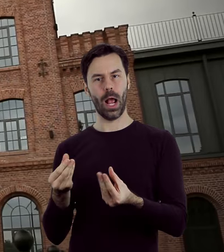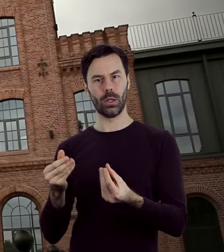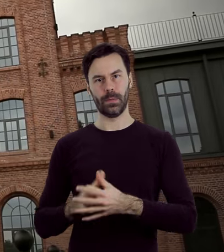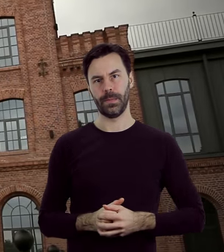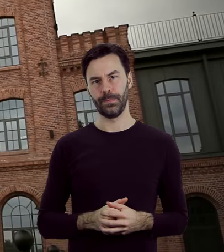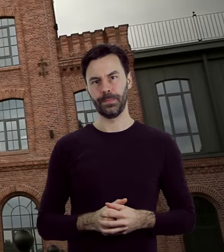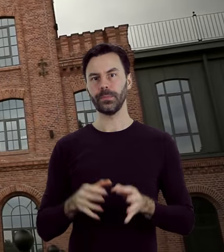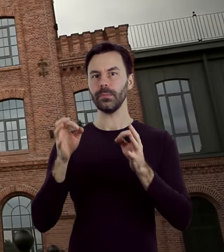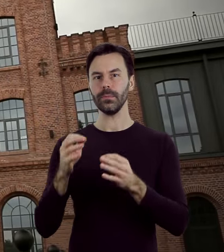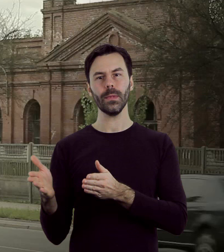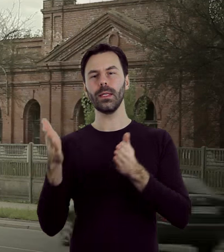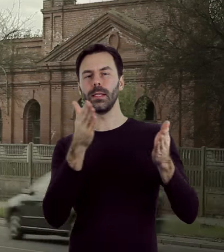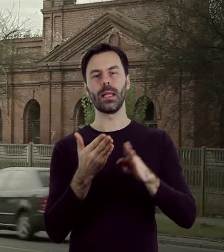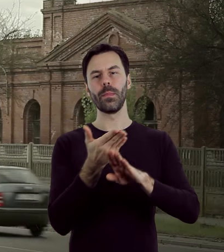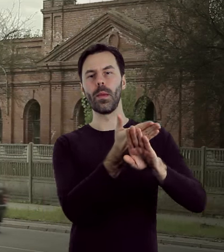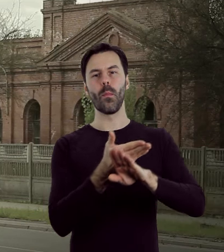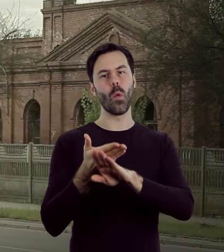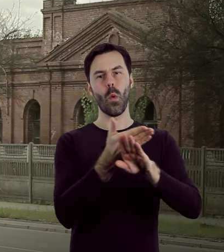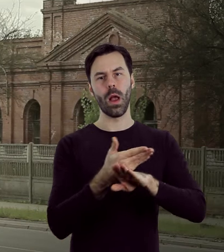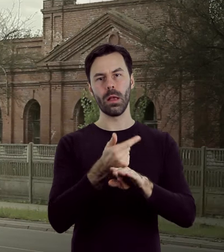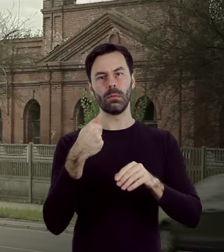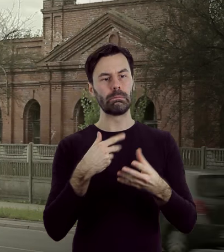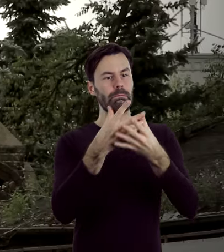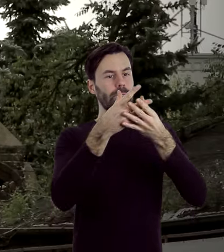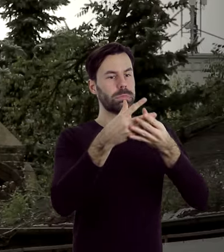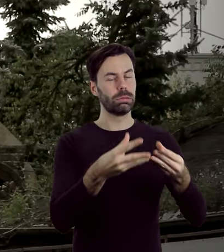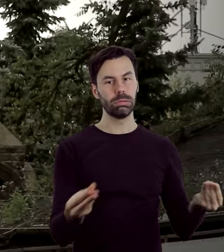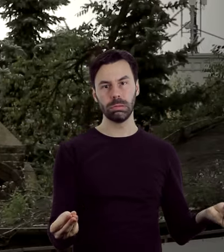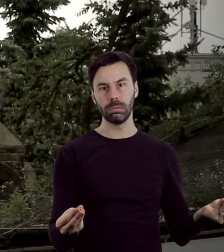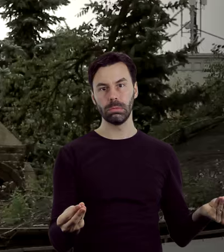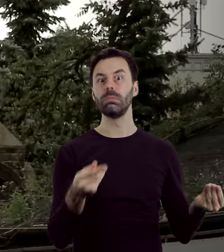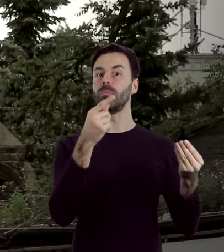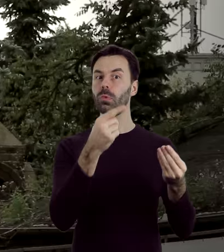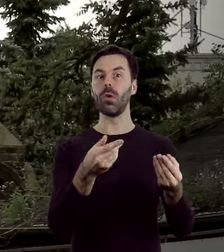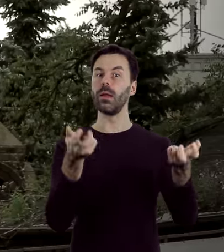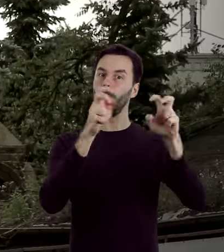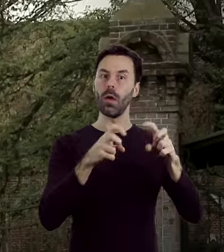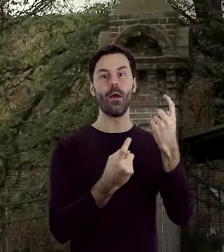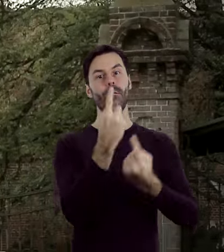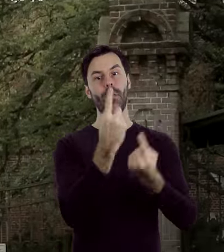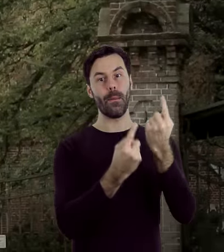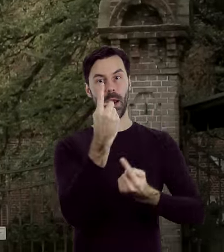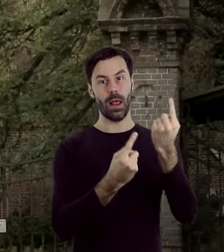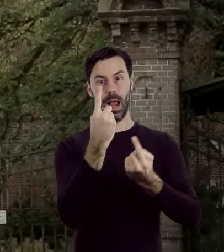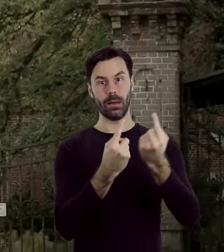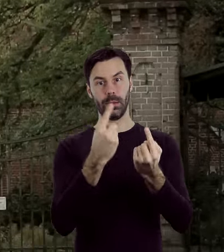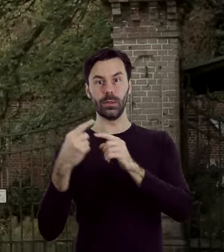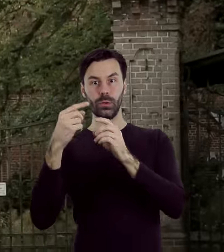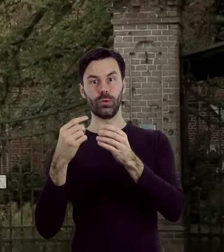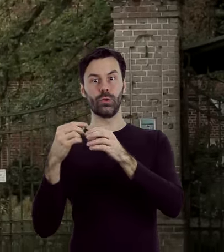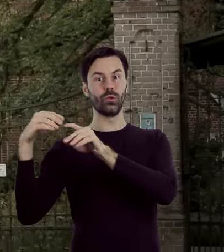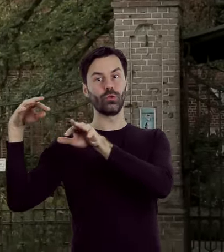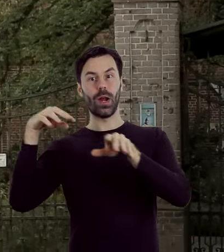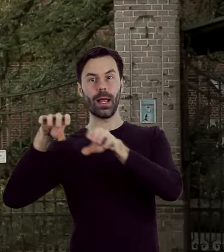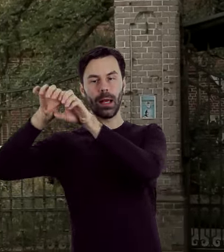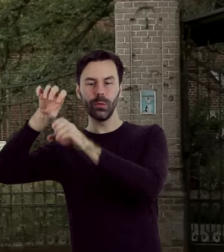ekonomiczna. Kolejny staw oraz młyn Kulom zniknęły w czasie powstania Imperium Scheiblera, a jasień ukryto w